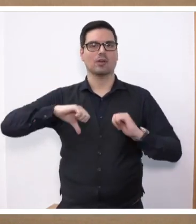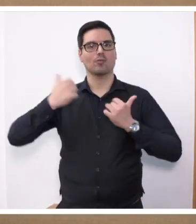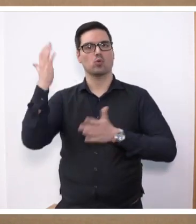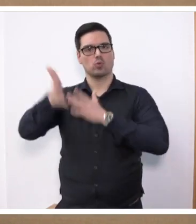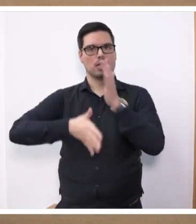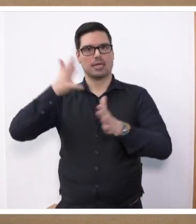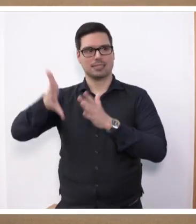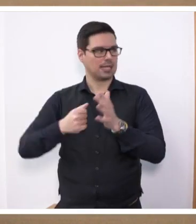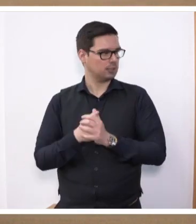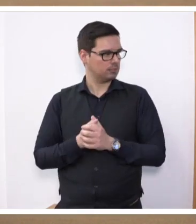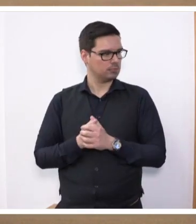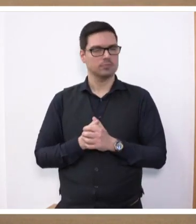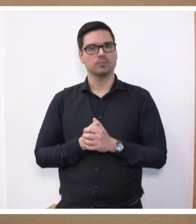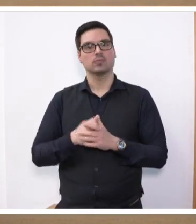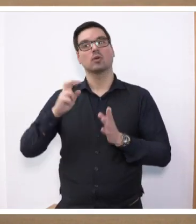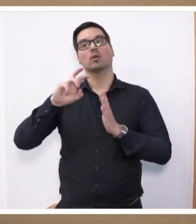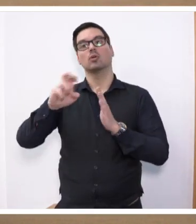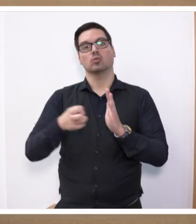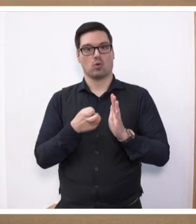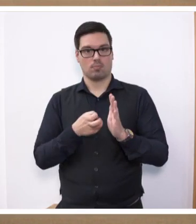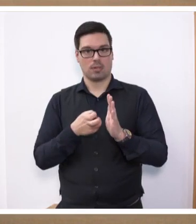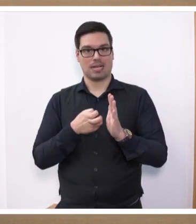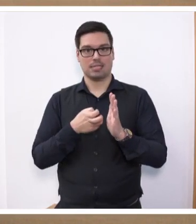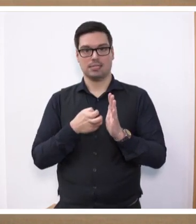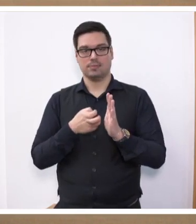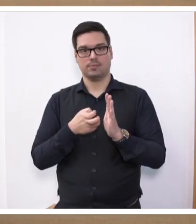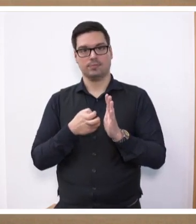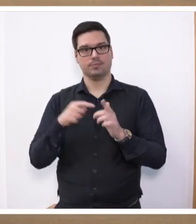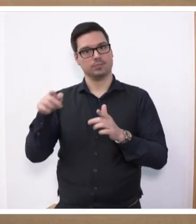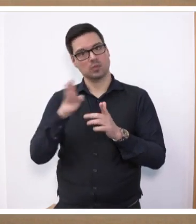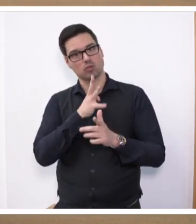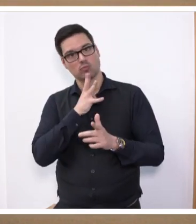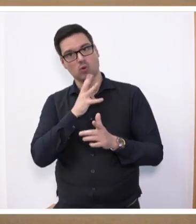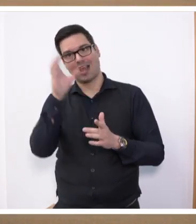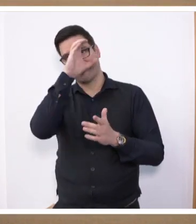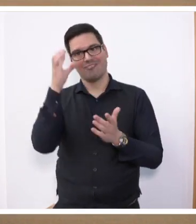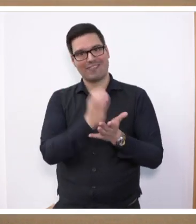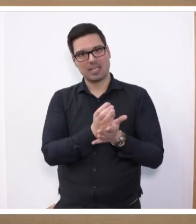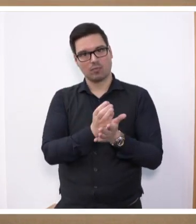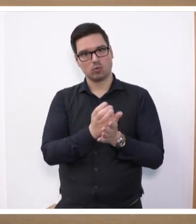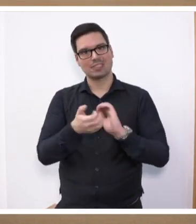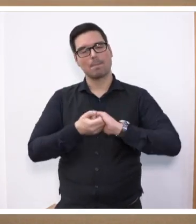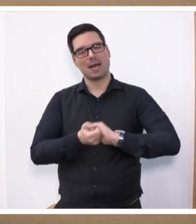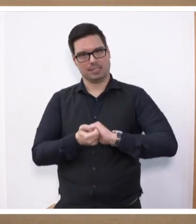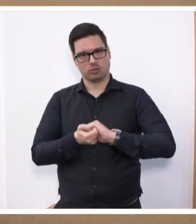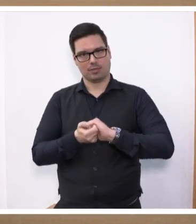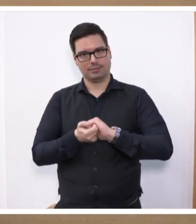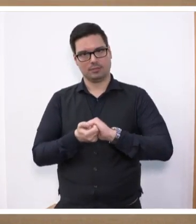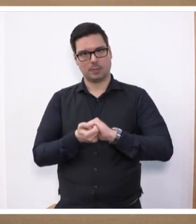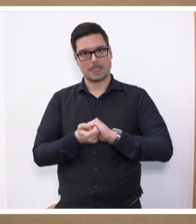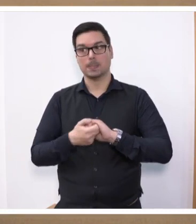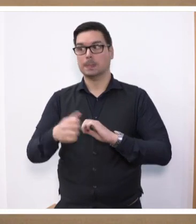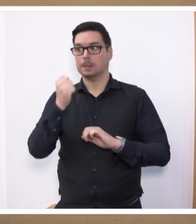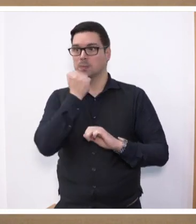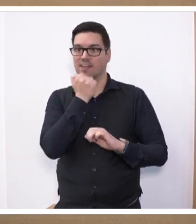erwähnt. Ich möchte es deswegen noch einmal hier wiederholen. Sie sprachen von einer Verantwortungspartnerschaft. Und ich hoffe,